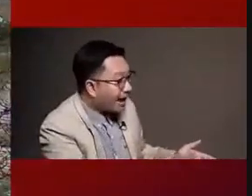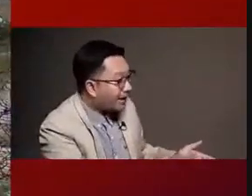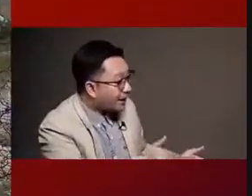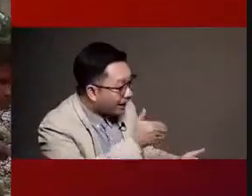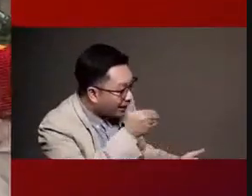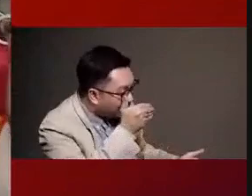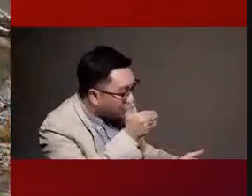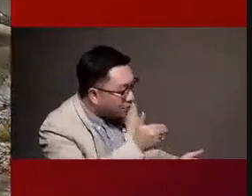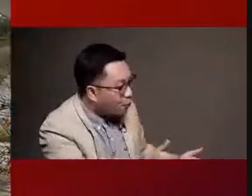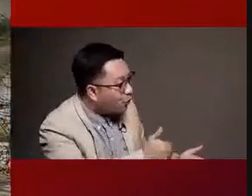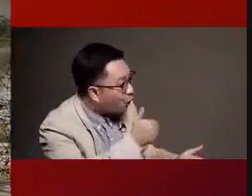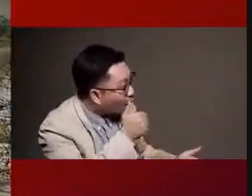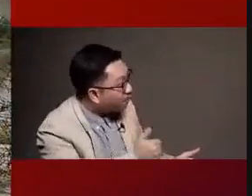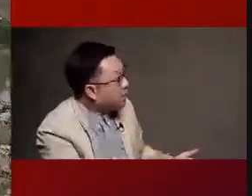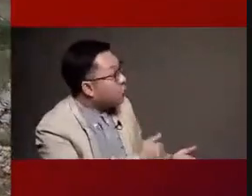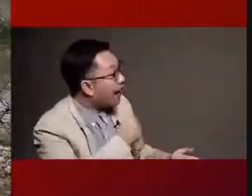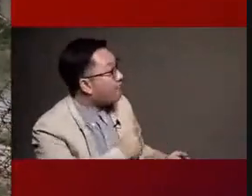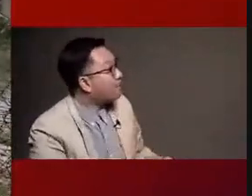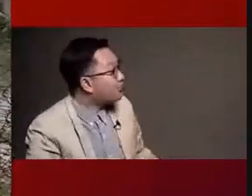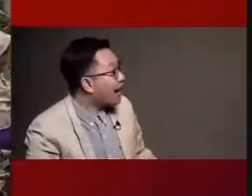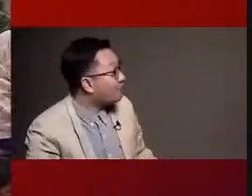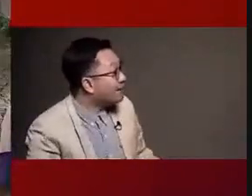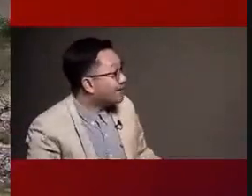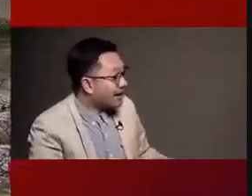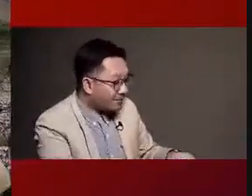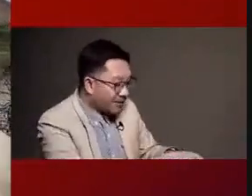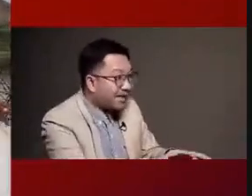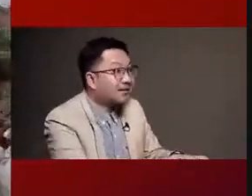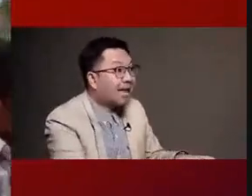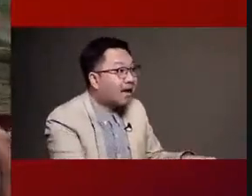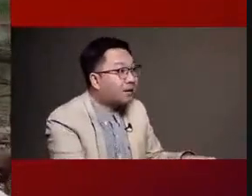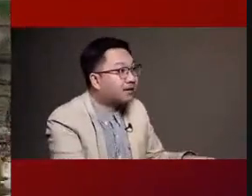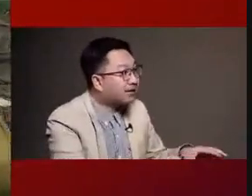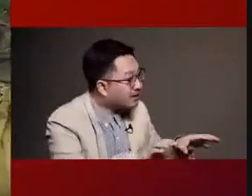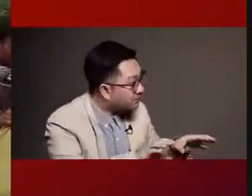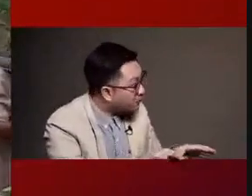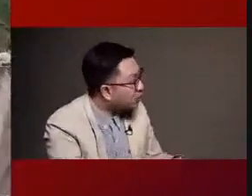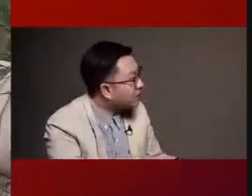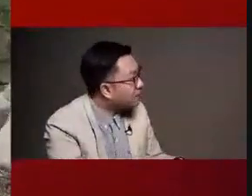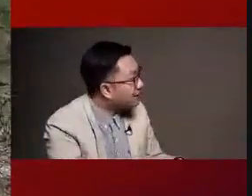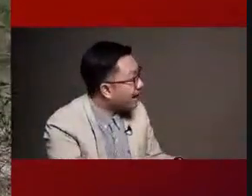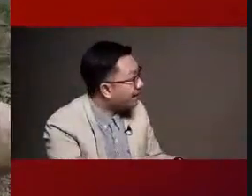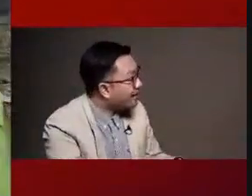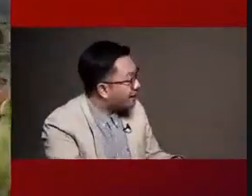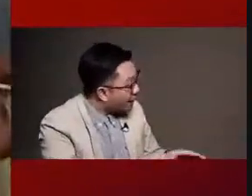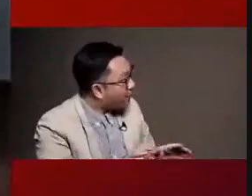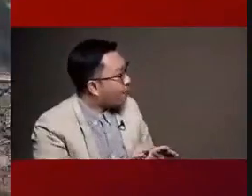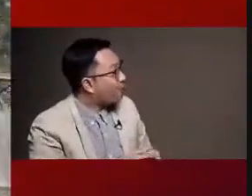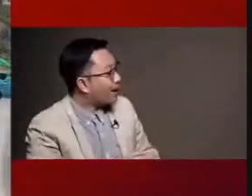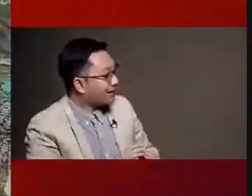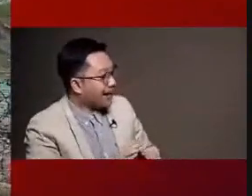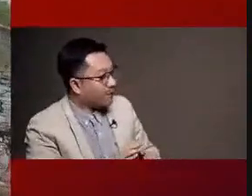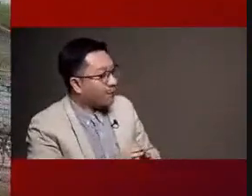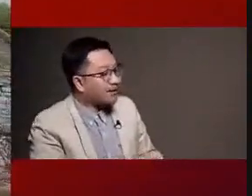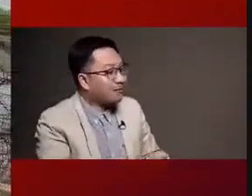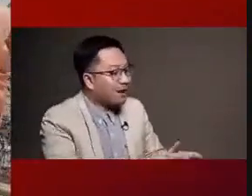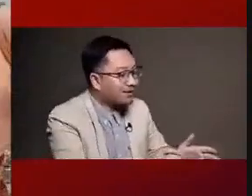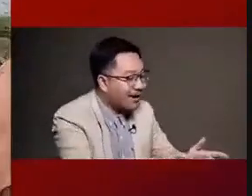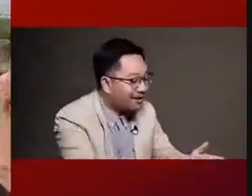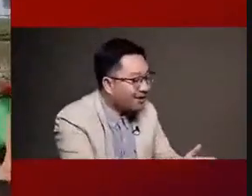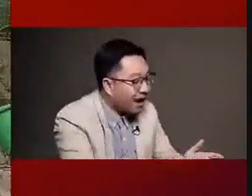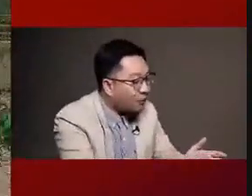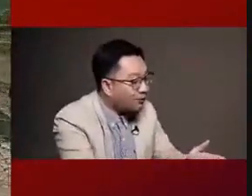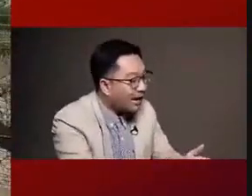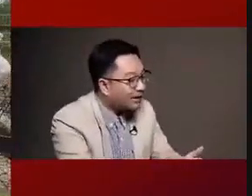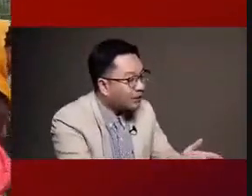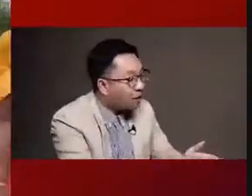ฮิงญาเนี่ยนะครับจมูกโด่งผิวคล้ำผิวดำนะครับจะแตกต่างกันมากทั้งนั้นที่เป็นมุสลิมเหมือนกันแล้วก็พบว่าทหารพม่าจะมักจ